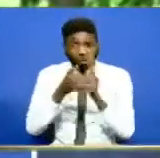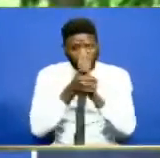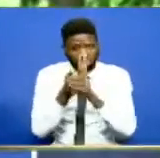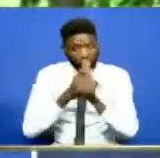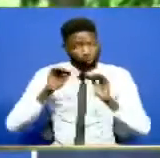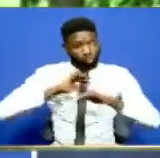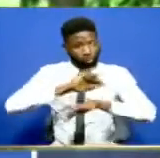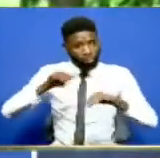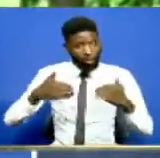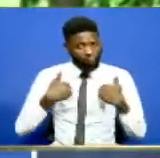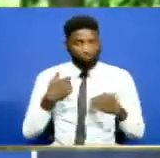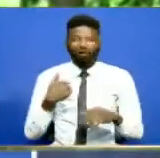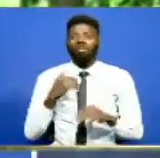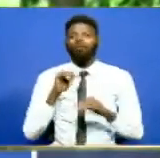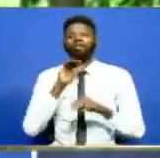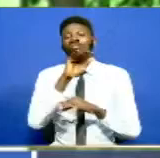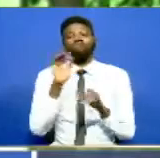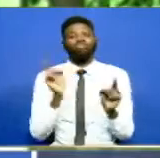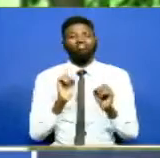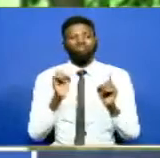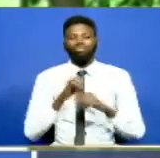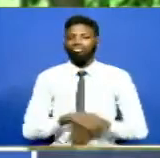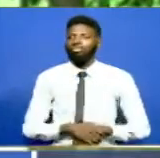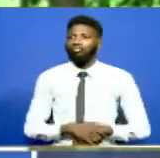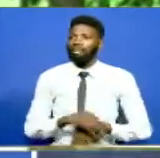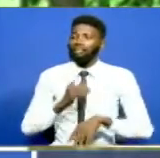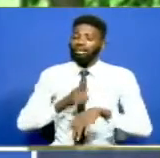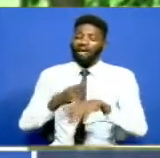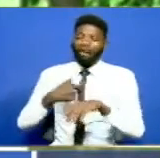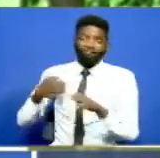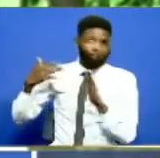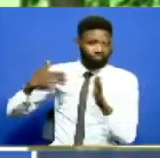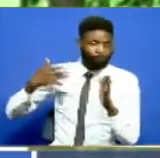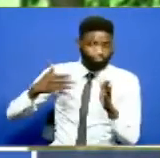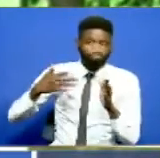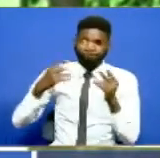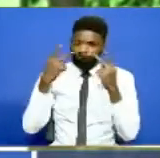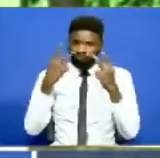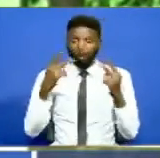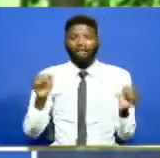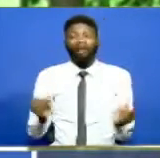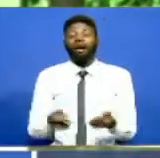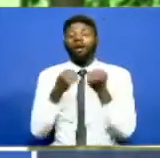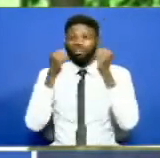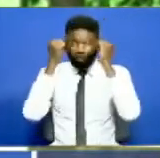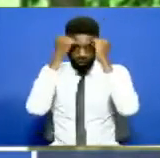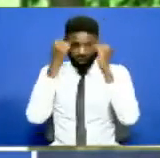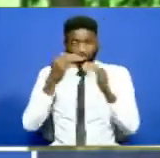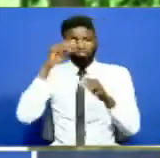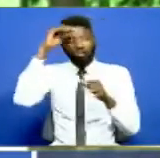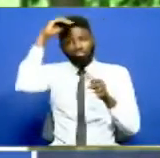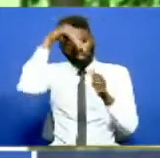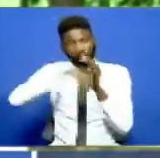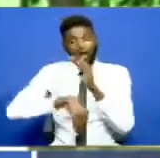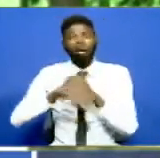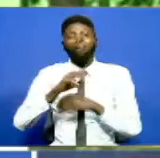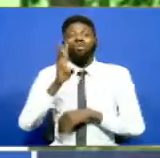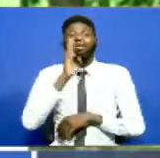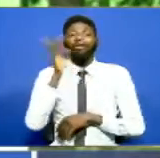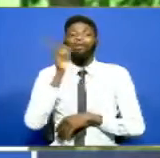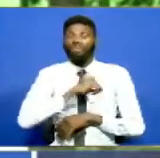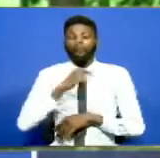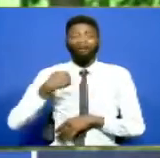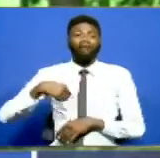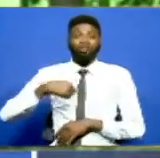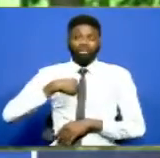mwogereaji. Kukimbia hapa kuangalia kupata wanafunzi wametumbukia kwa mazini. Sasa hiyo harakati ya kuingia kuwasaidia hapo